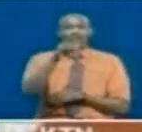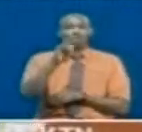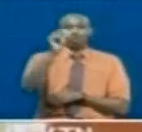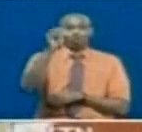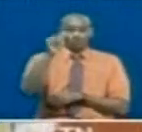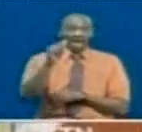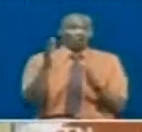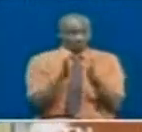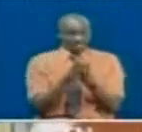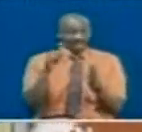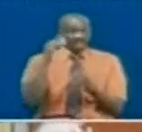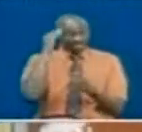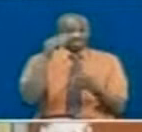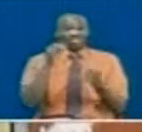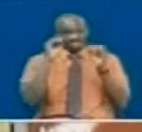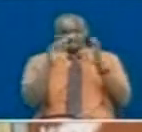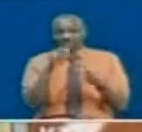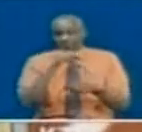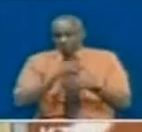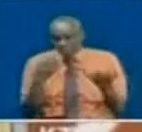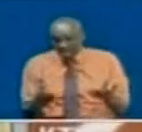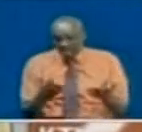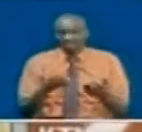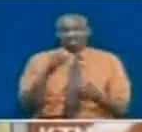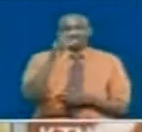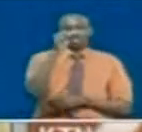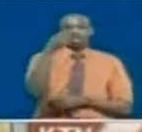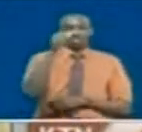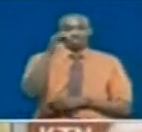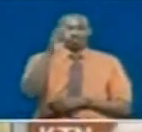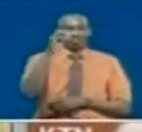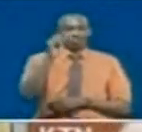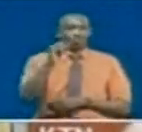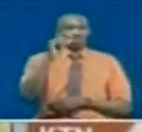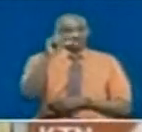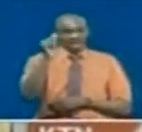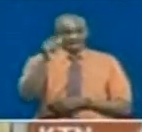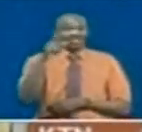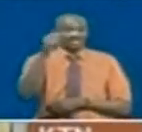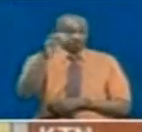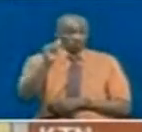mwalimu mkuu wa shule ya kitaifa ya Shimo la Tewa sehemu ya Mombasa.